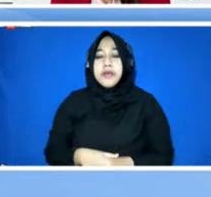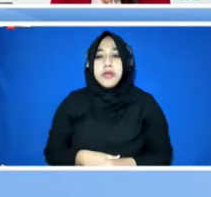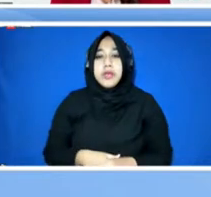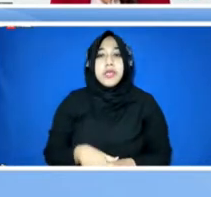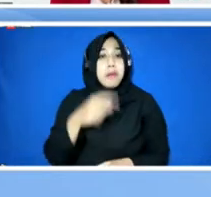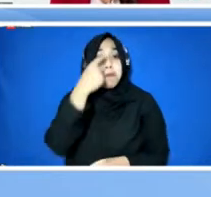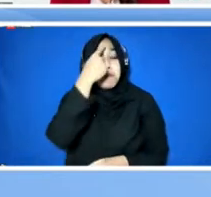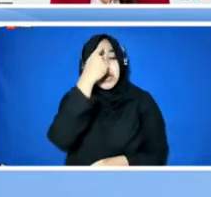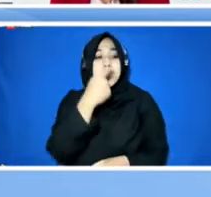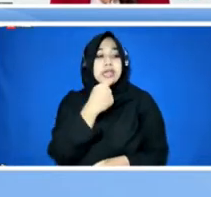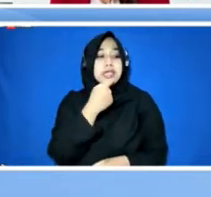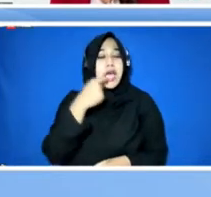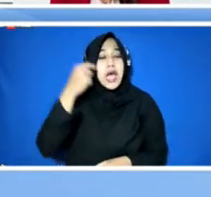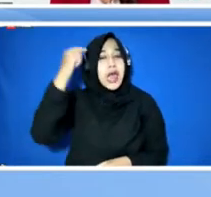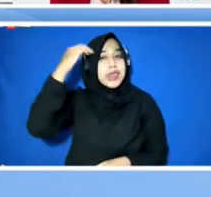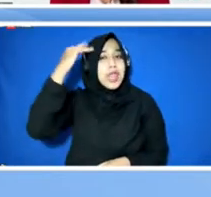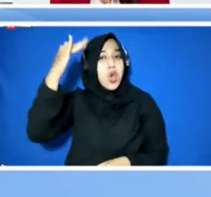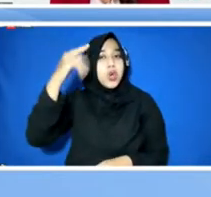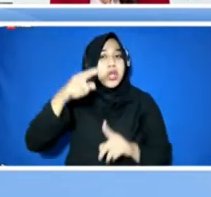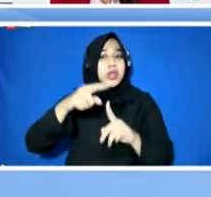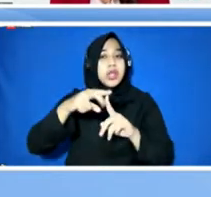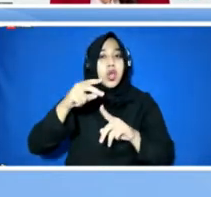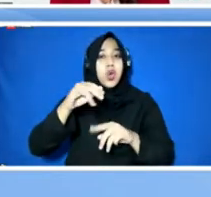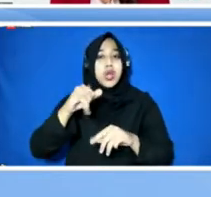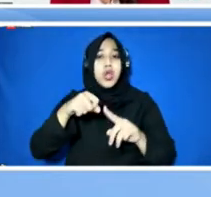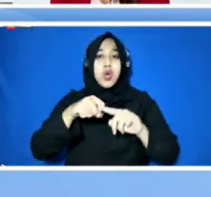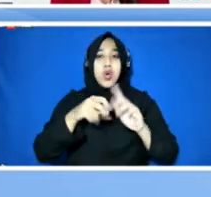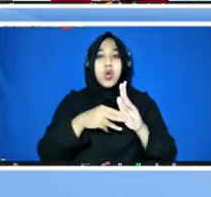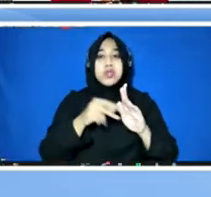percaya dengan teori-teori konspirasi mengenai